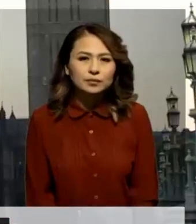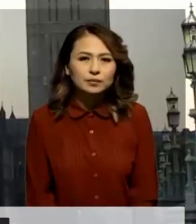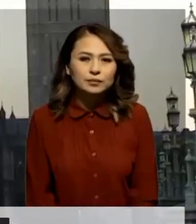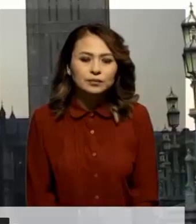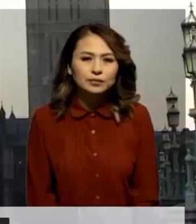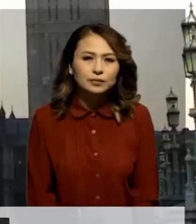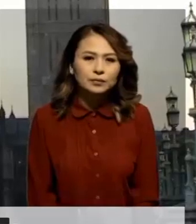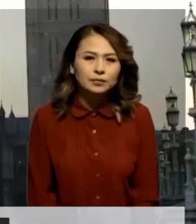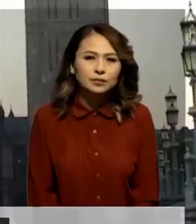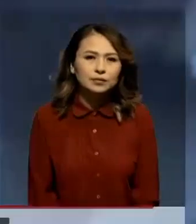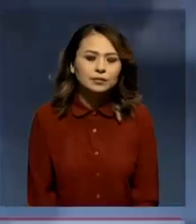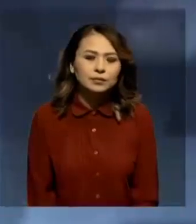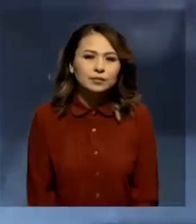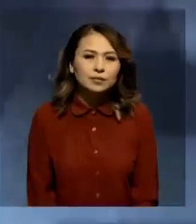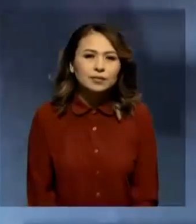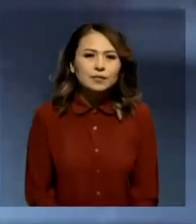үшін.